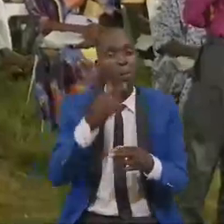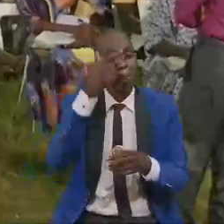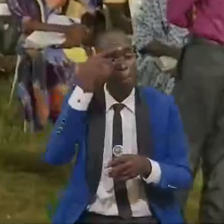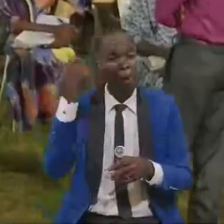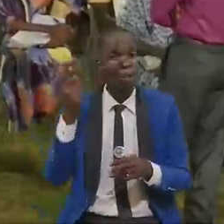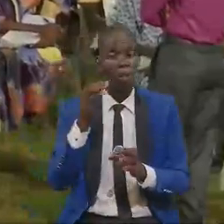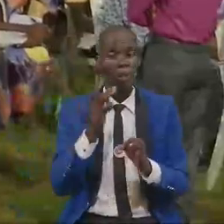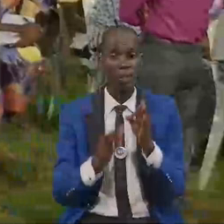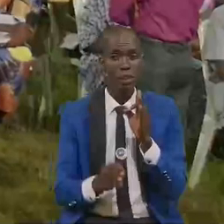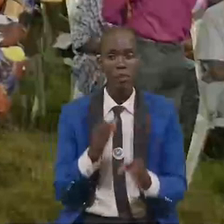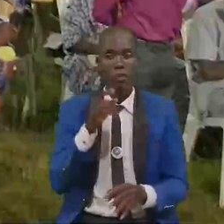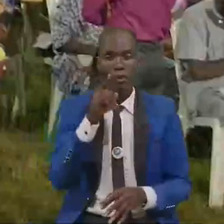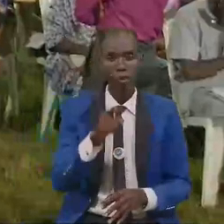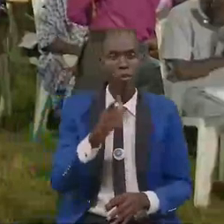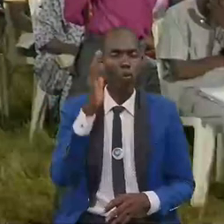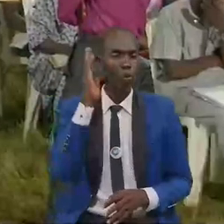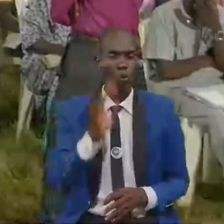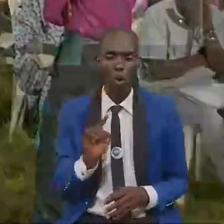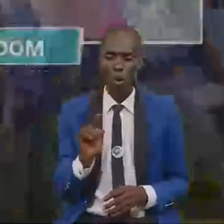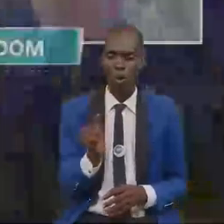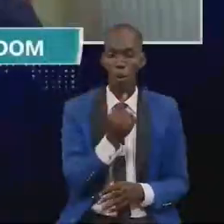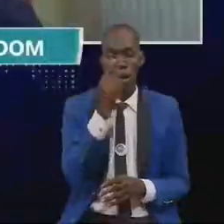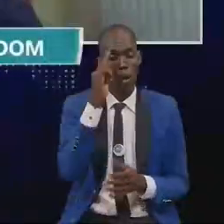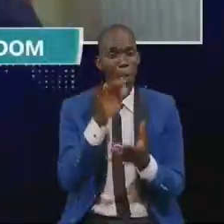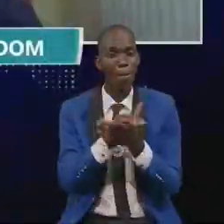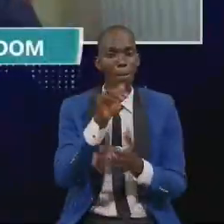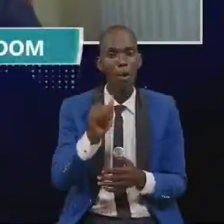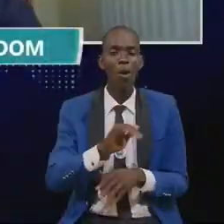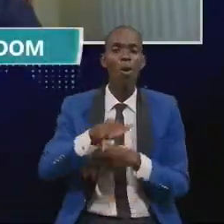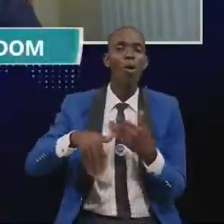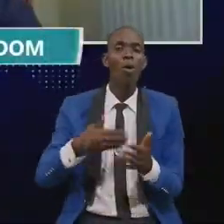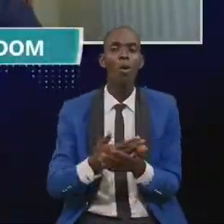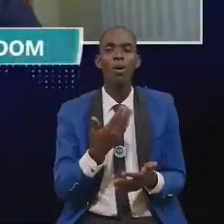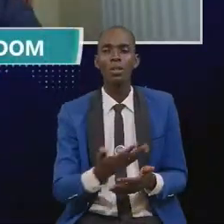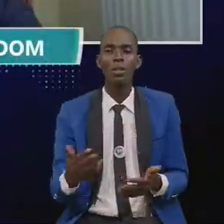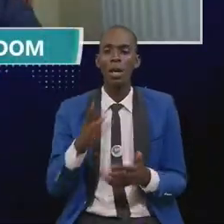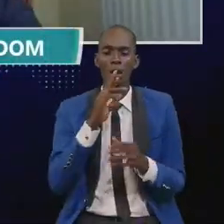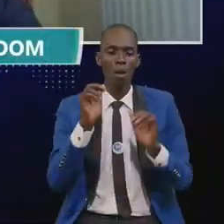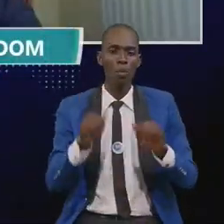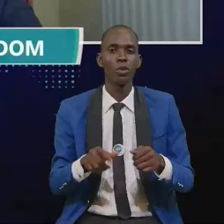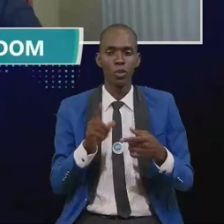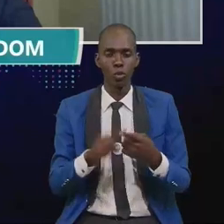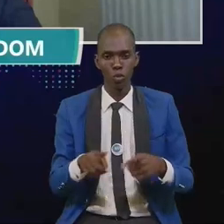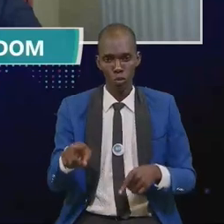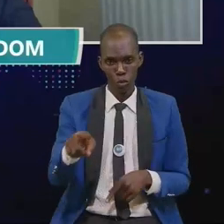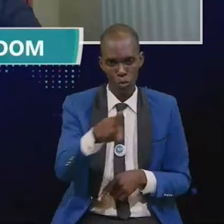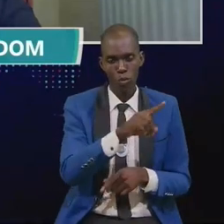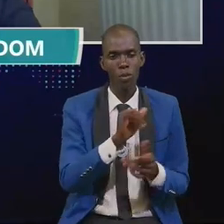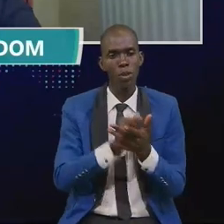parce que si tu peux seulement croire tout est possible à celui qui croit